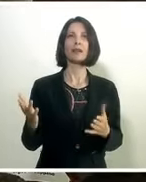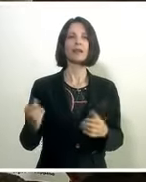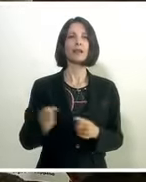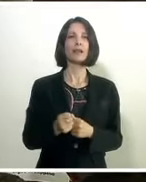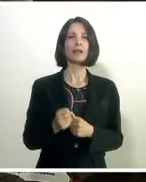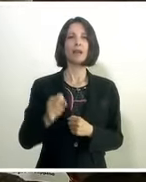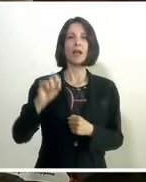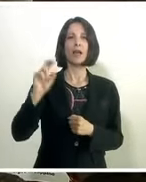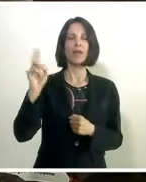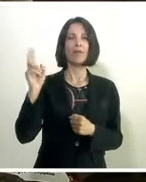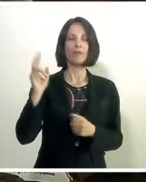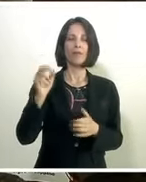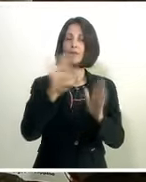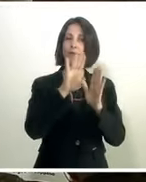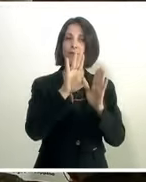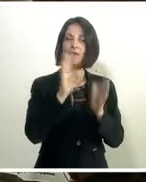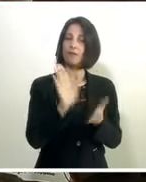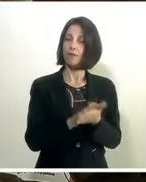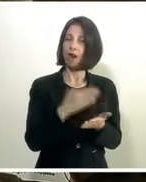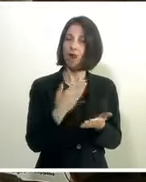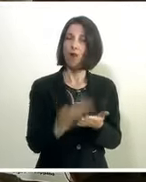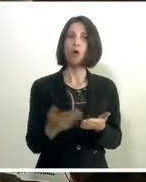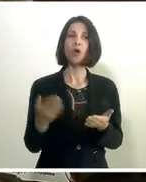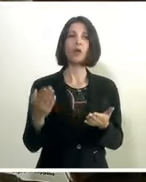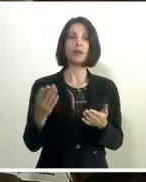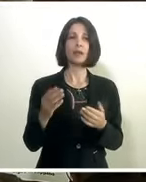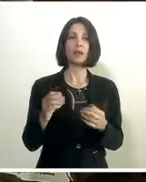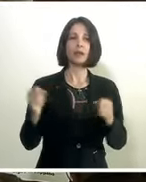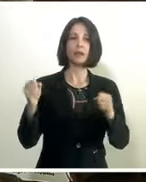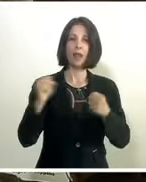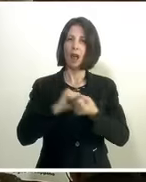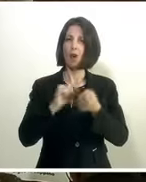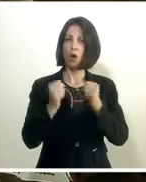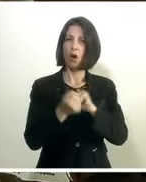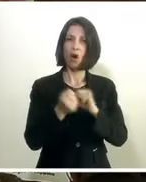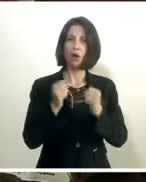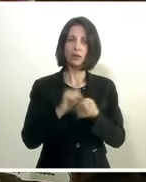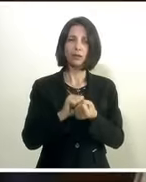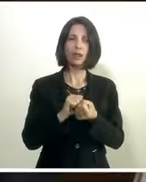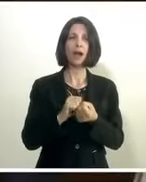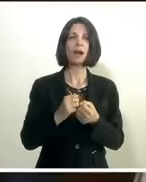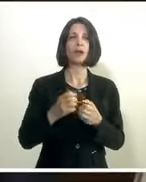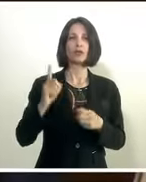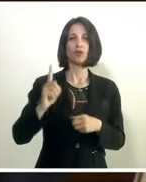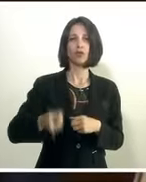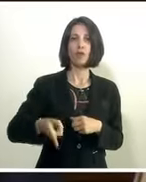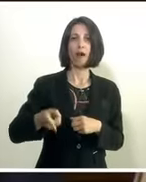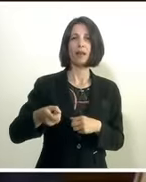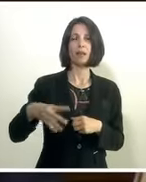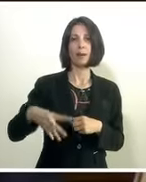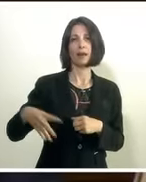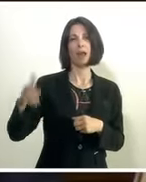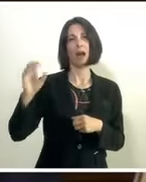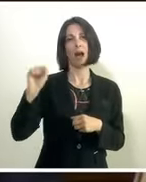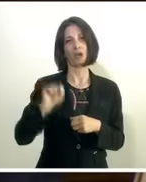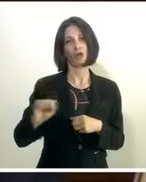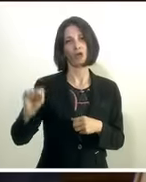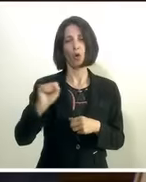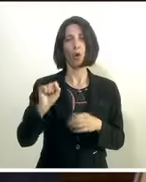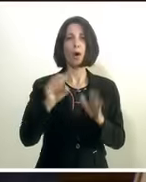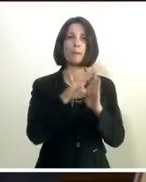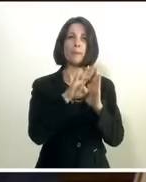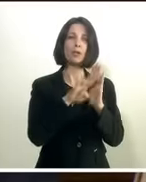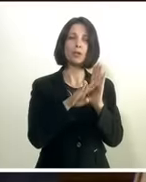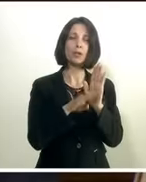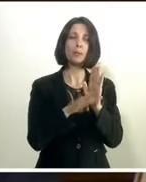incarnati dalla lotta antifeudale di Liberazione Nazionale della Sardegna di Giovanni Maria Angioi per l'affermazione dei principi egualitari di libertà